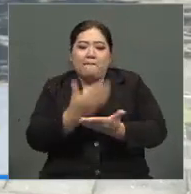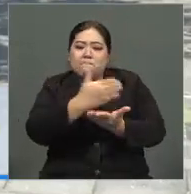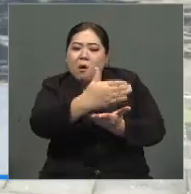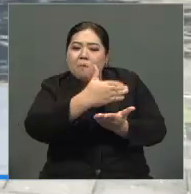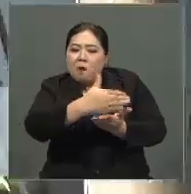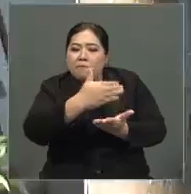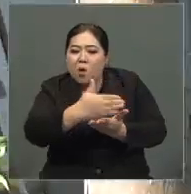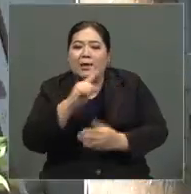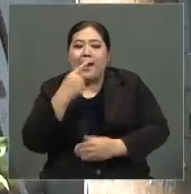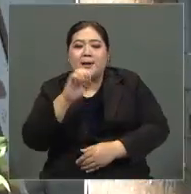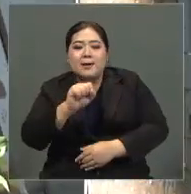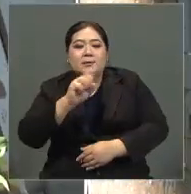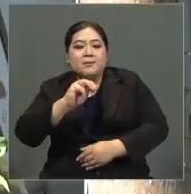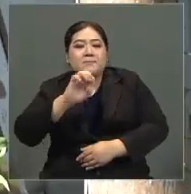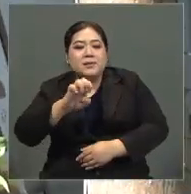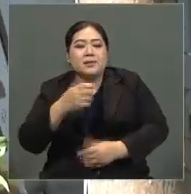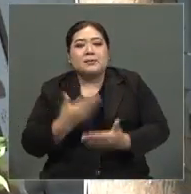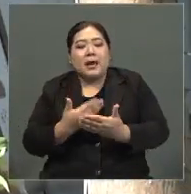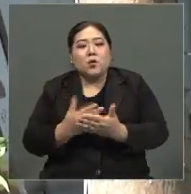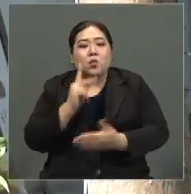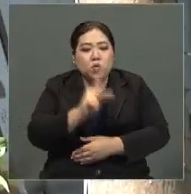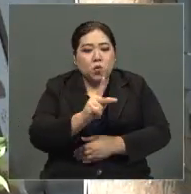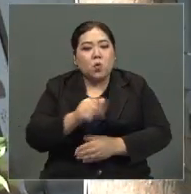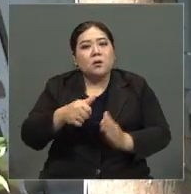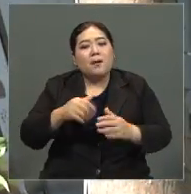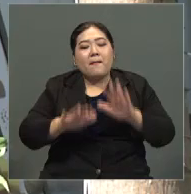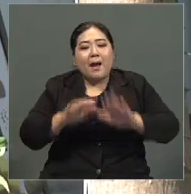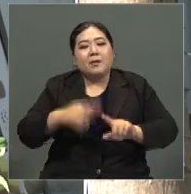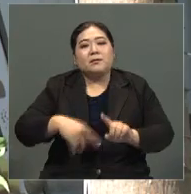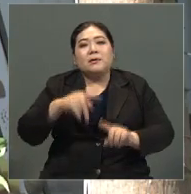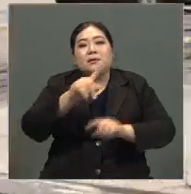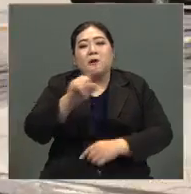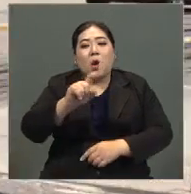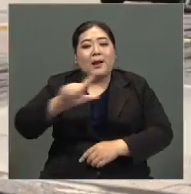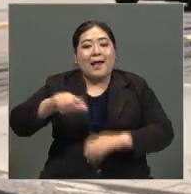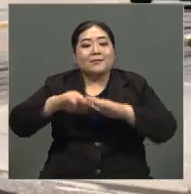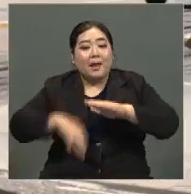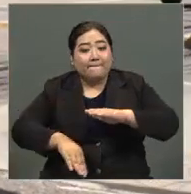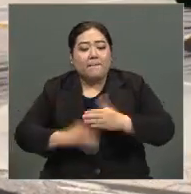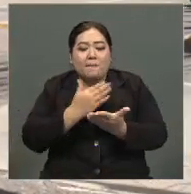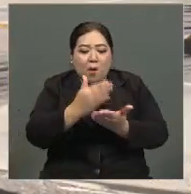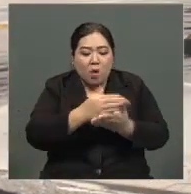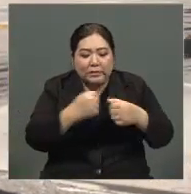หรบลูกนี่ SMEที่มีวงเงิน สินเชื่อไม่เกิน 100 ลานบาทภายใต้พระกอร์ซอปล่วน